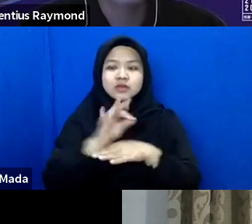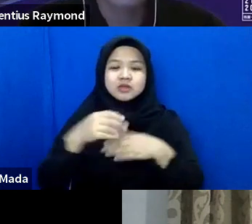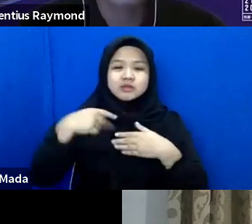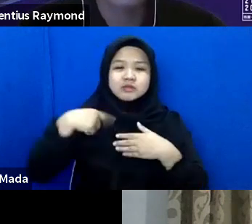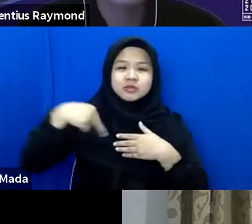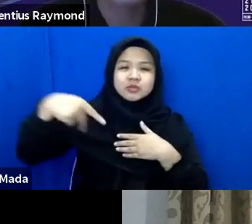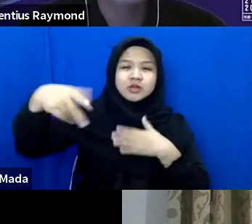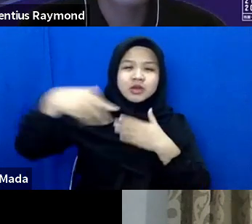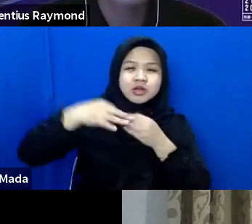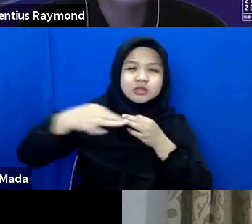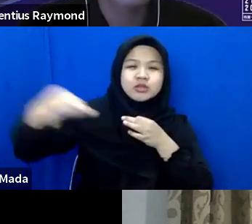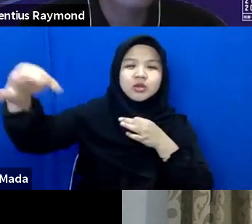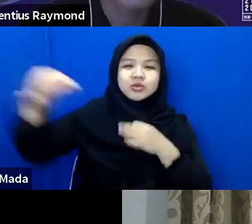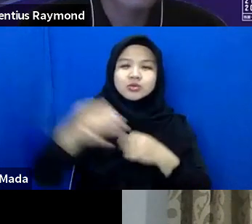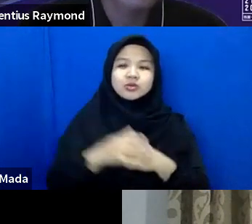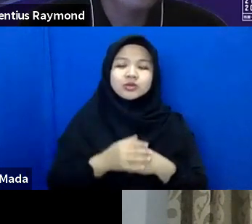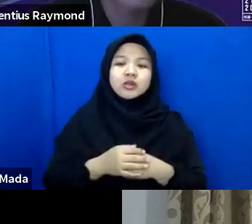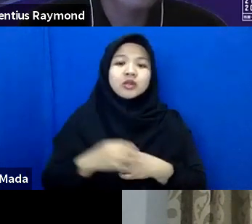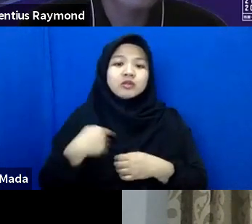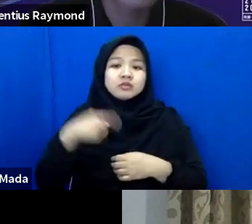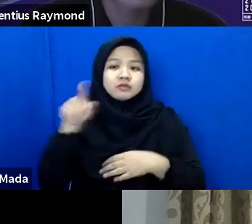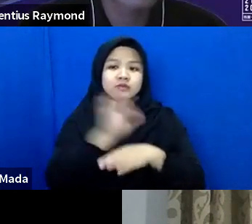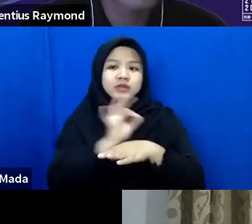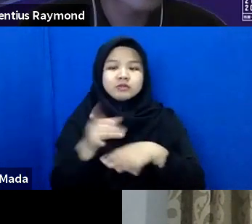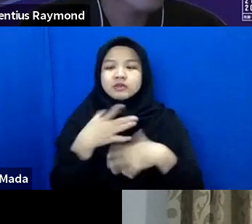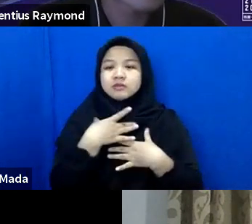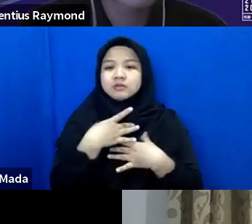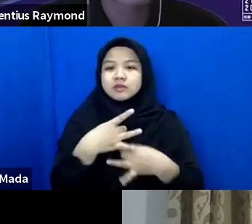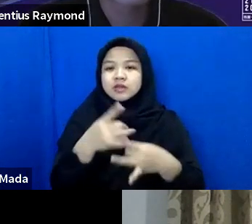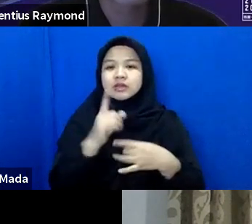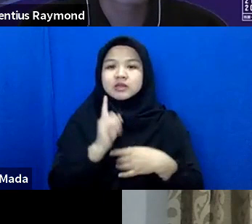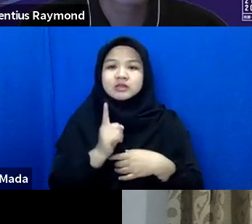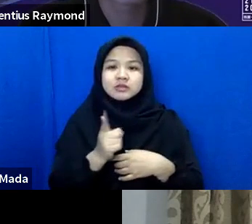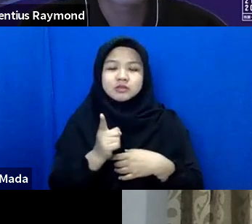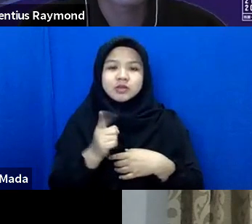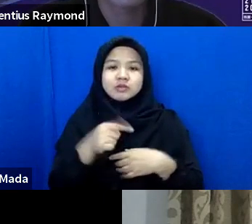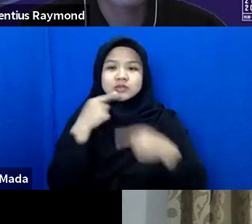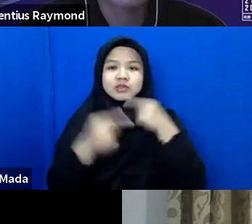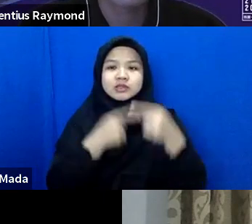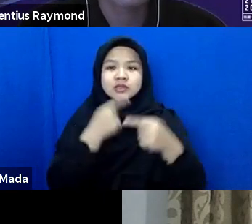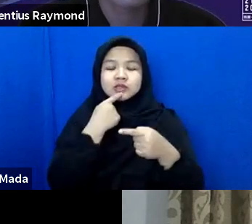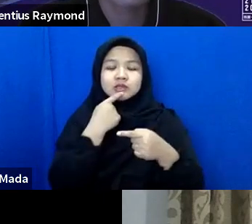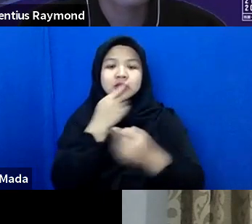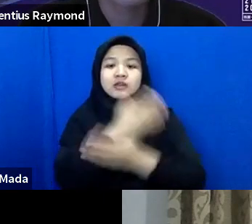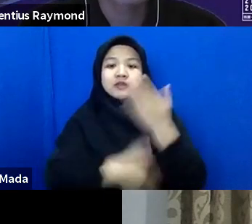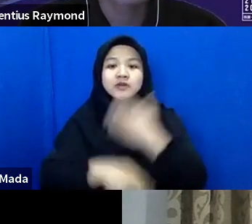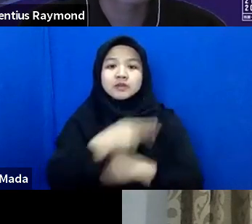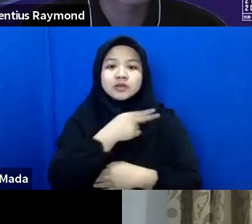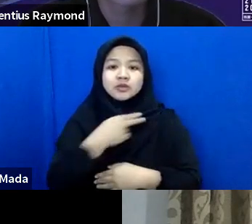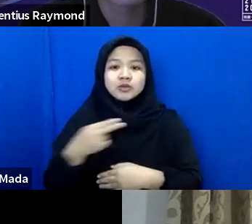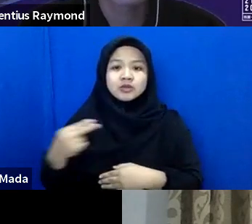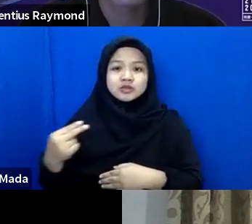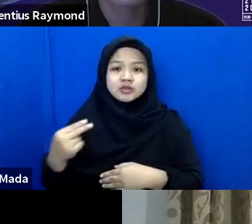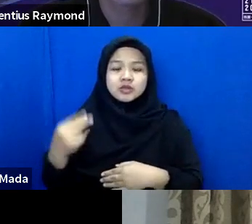melangkah ini sangat menarik karena berkisah tentang difable di Indonesia